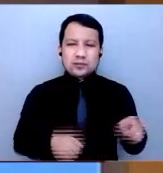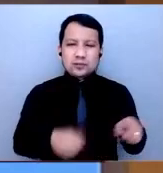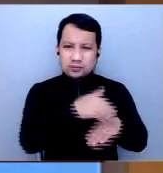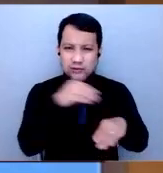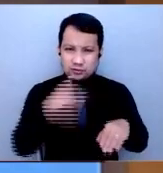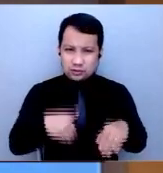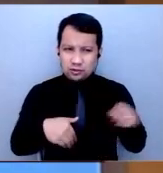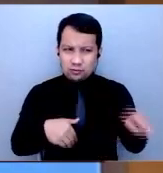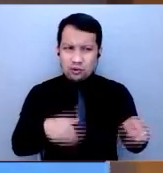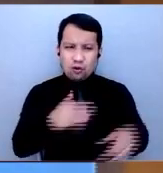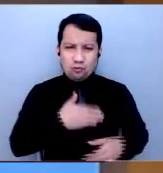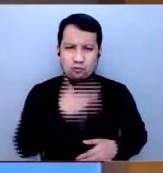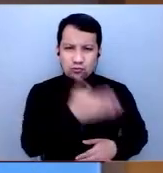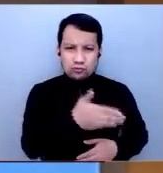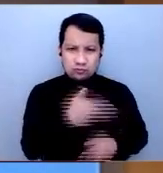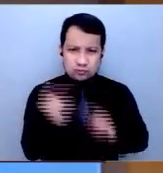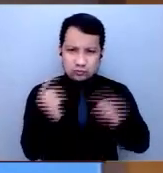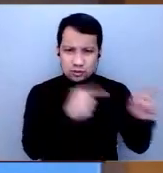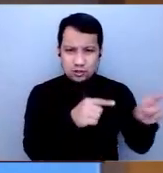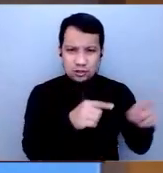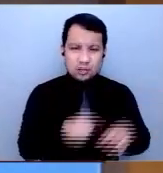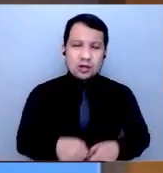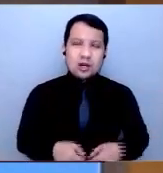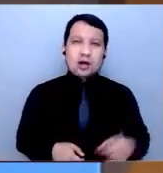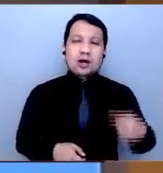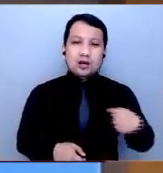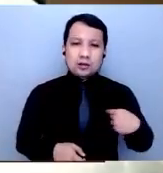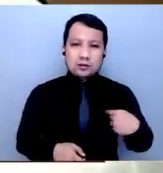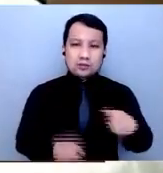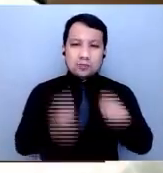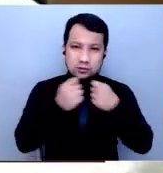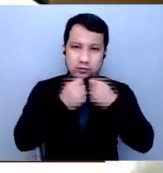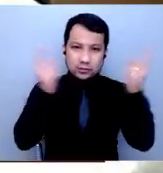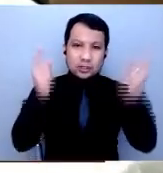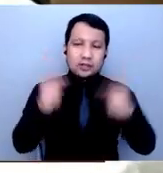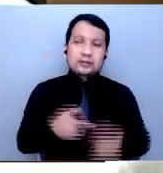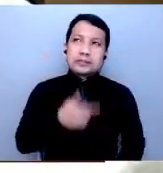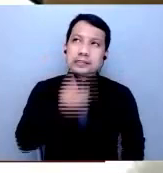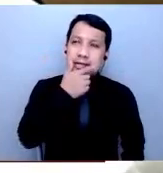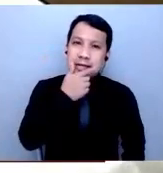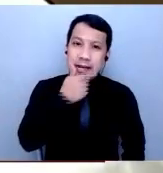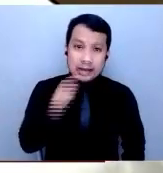o kusang nagpunta? Actually, alam mo, biglaan kasi yan. Biglaan kasi yung